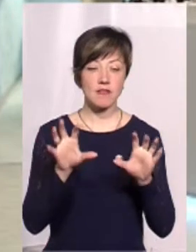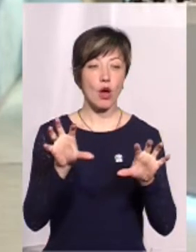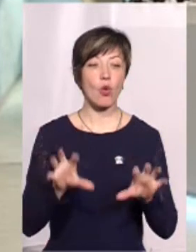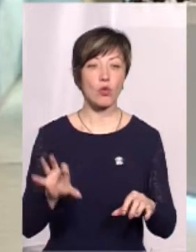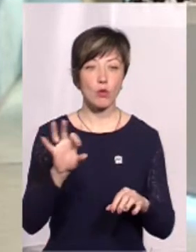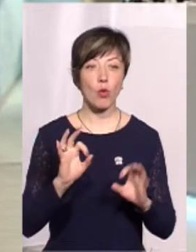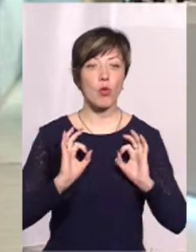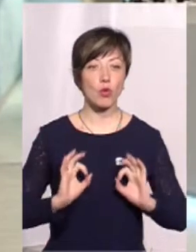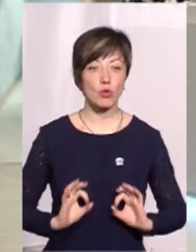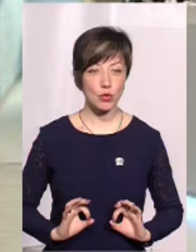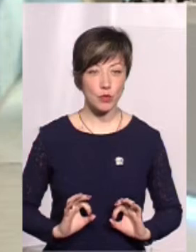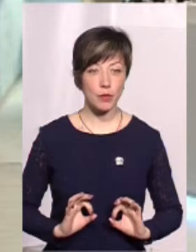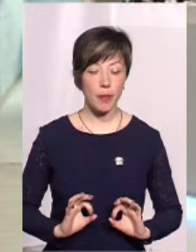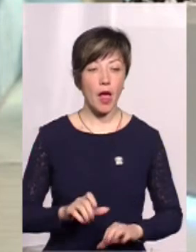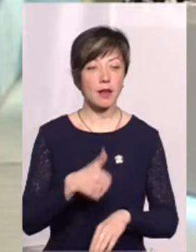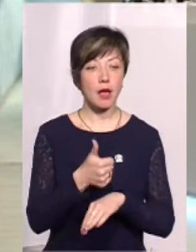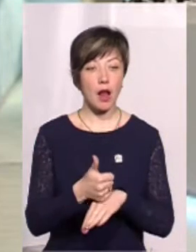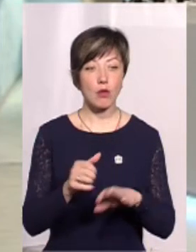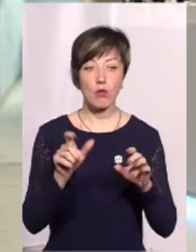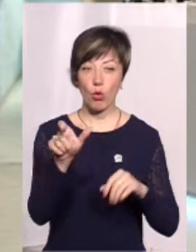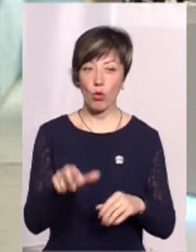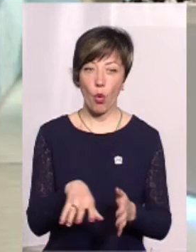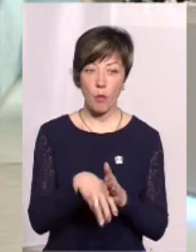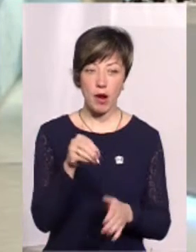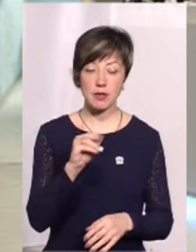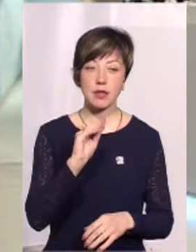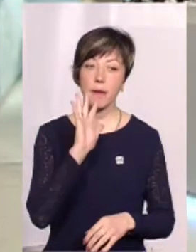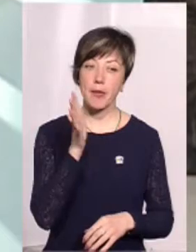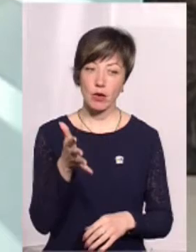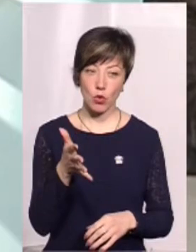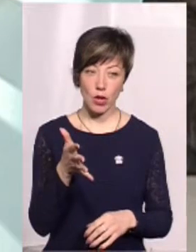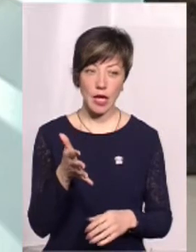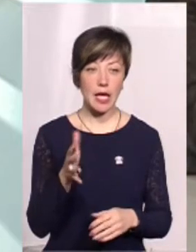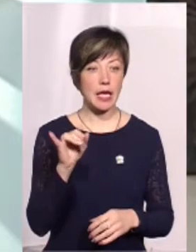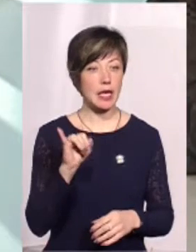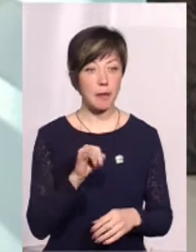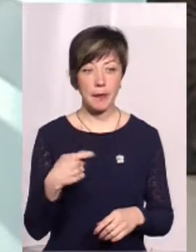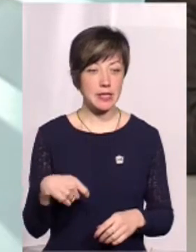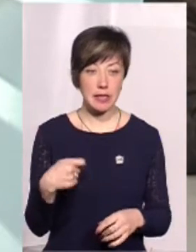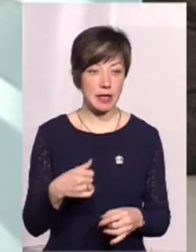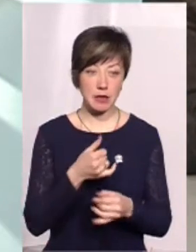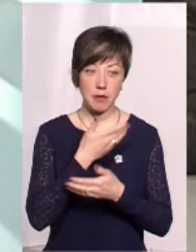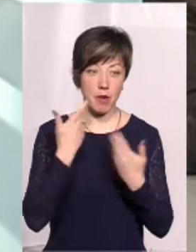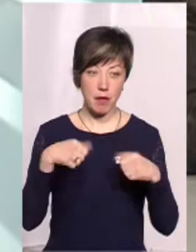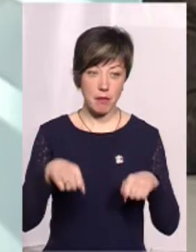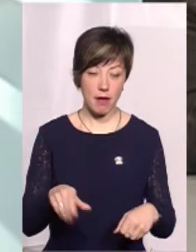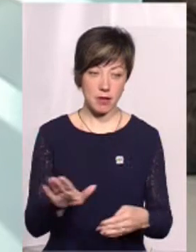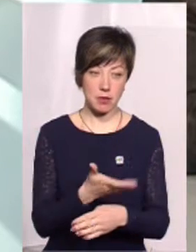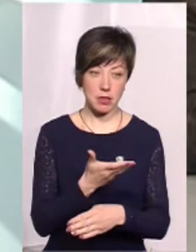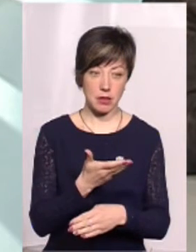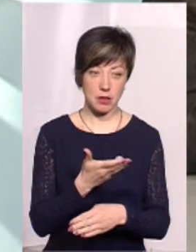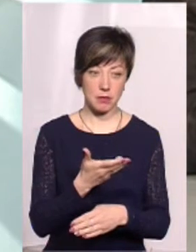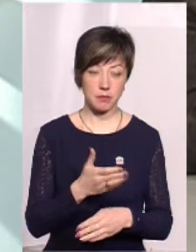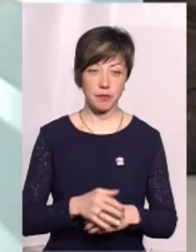законі прокуратуру Генеральний прокурор обирається на 5 років, і президент не має права його